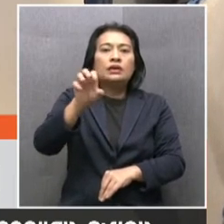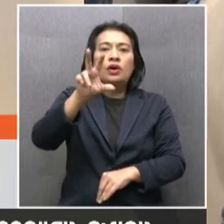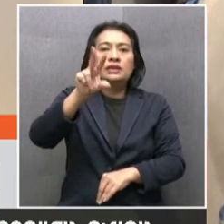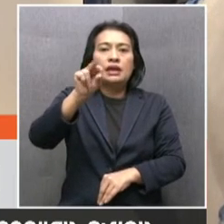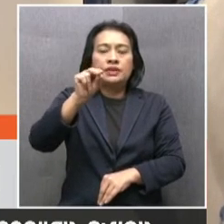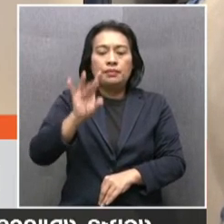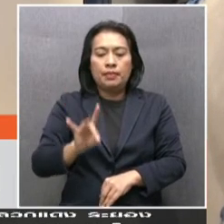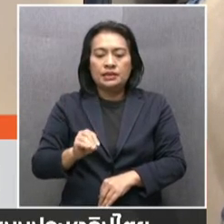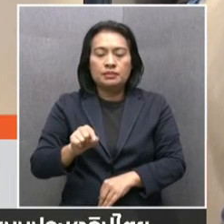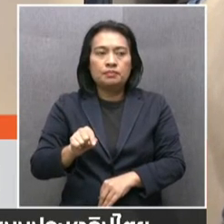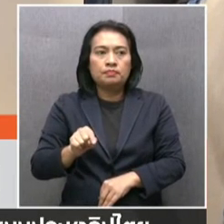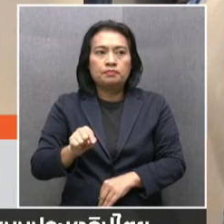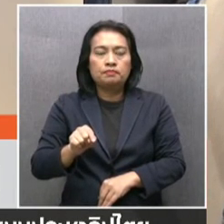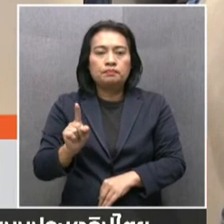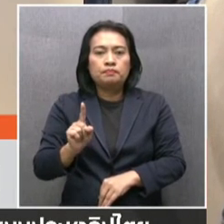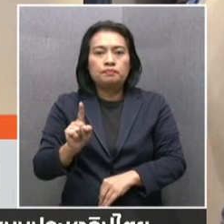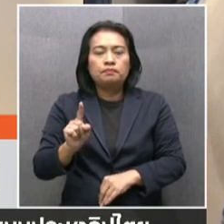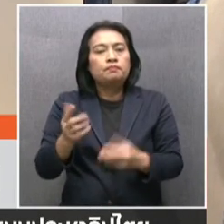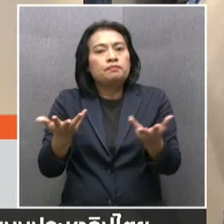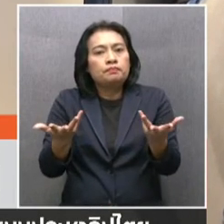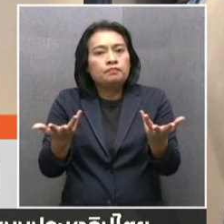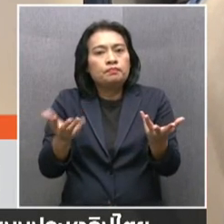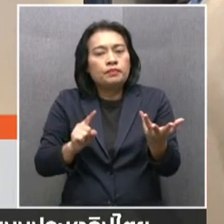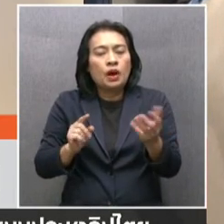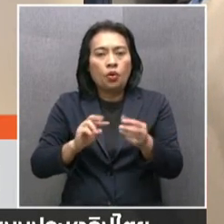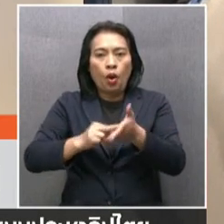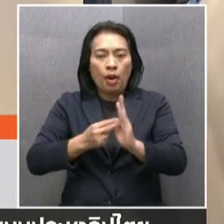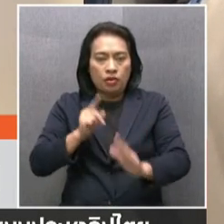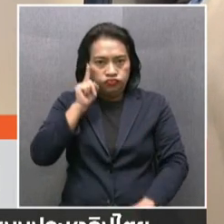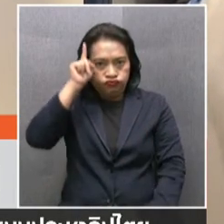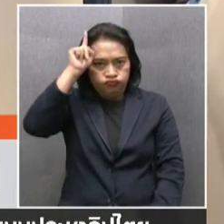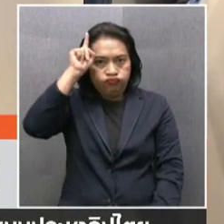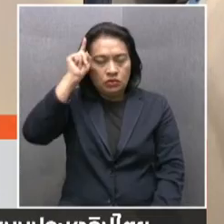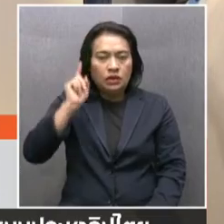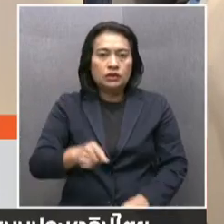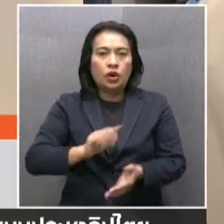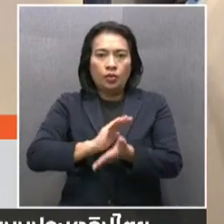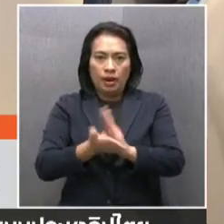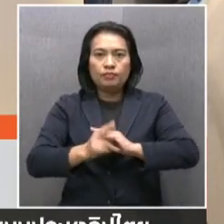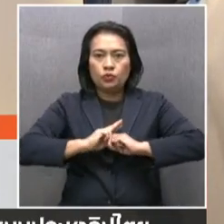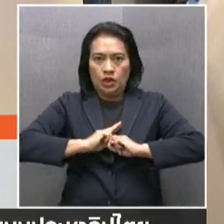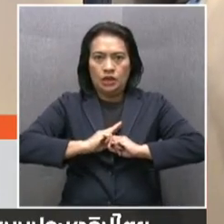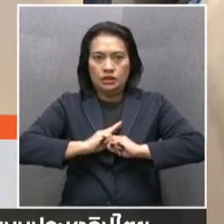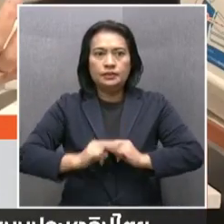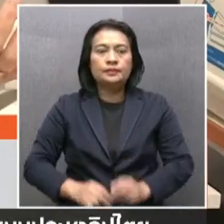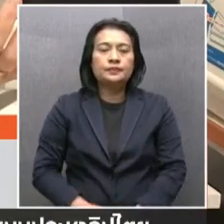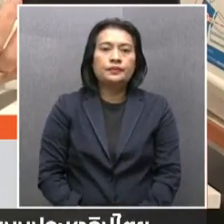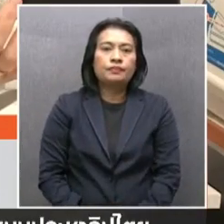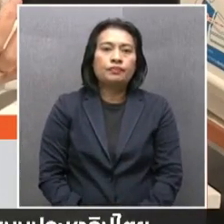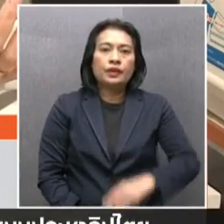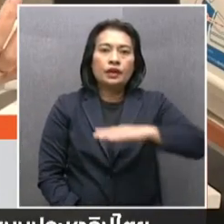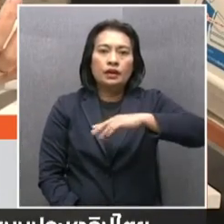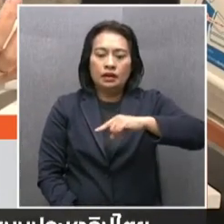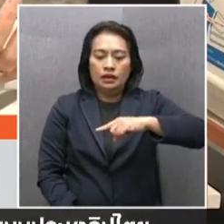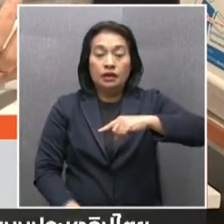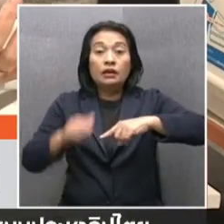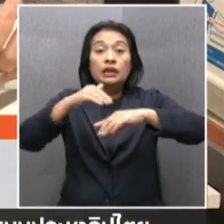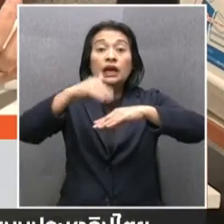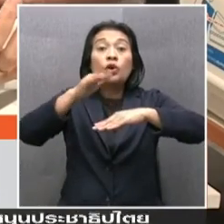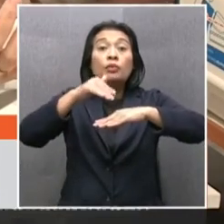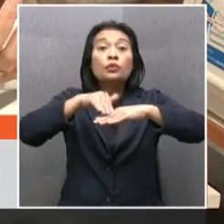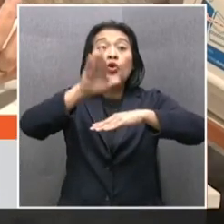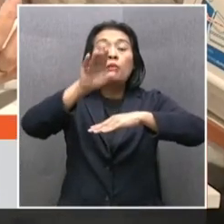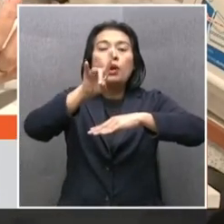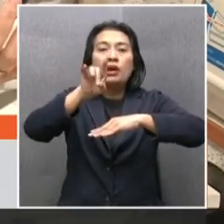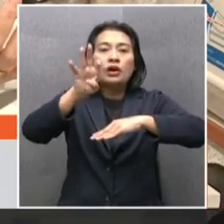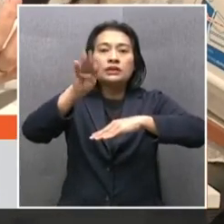มิลลิเมตรประหลอดไปแล้วเนี่ยคือถือว่าเริ่มสูงแล้วต้องเริ่มปรับพฤติกรรมนะคะ ครับ ถ้าตัวบน140ตัวล่